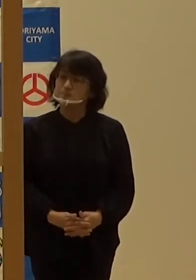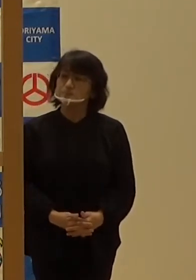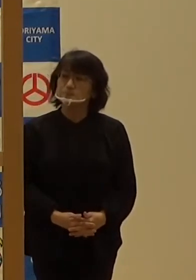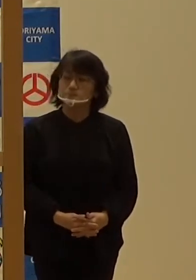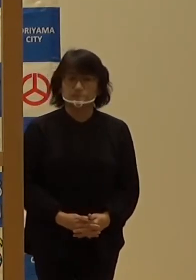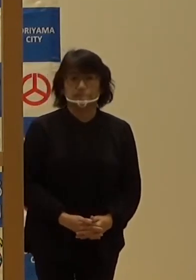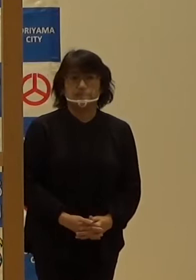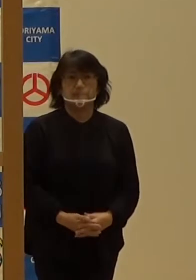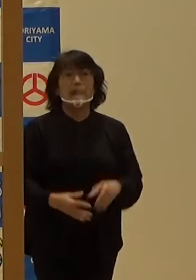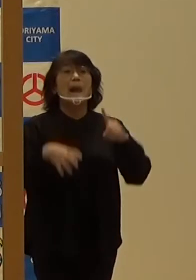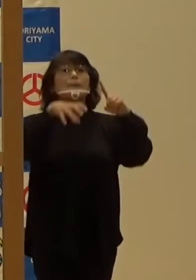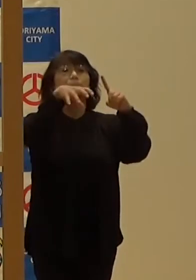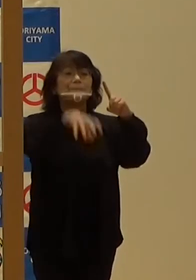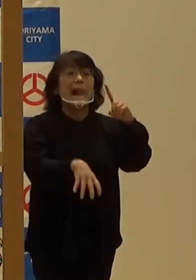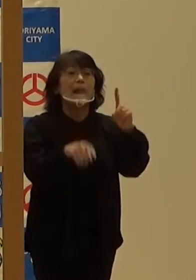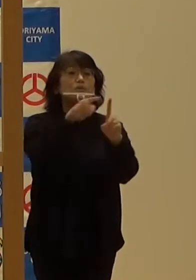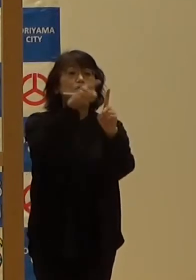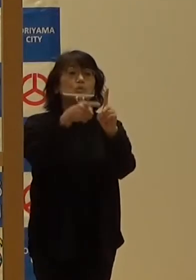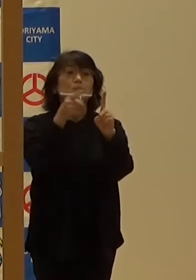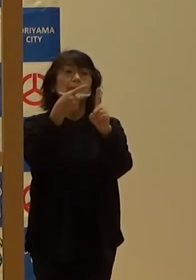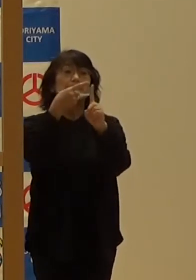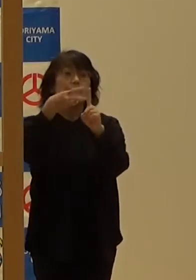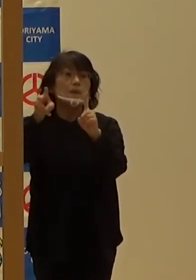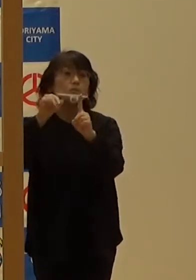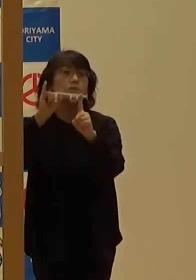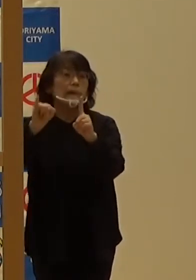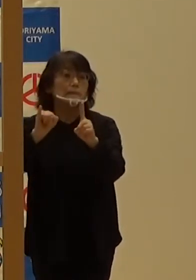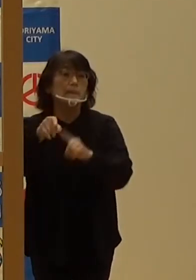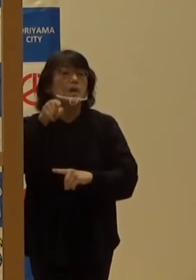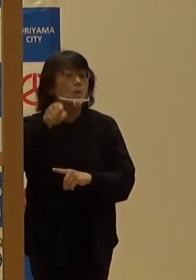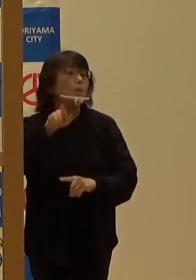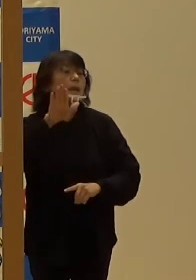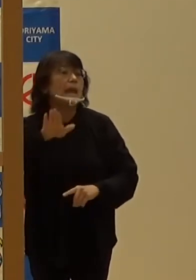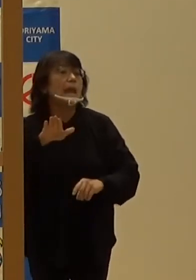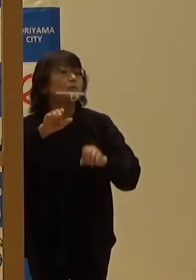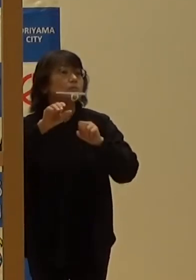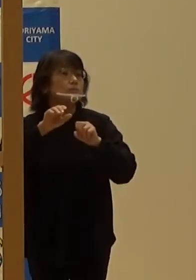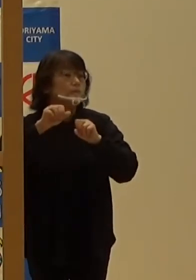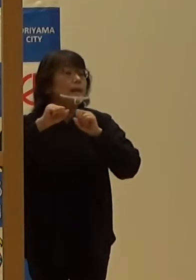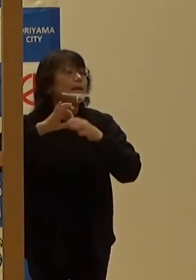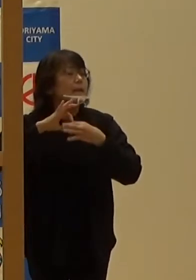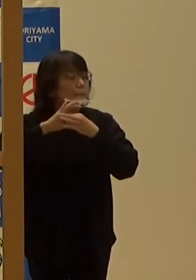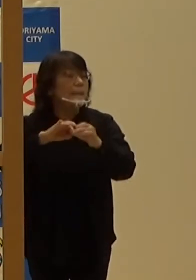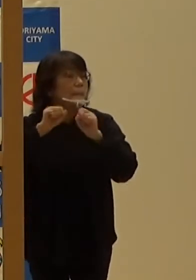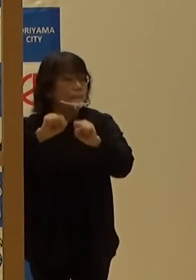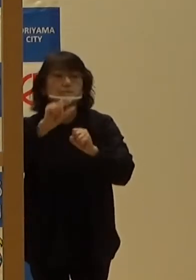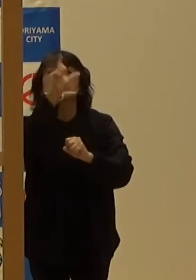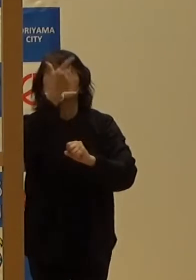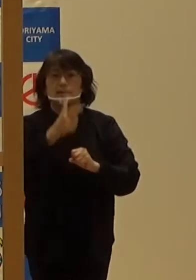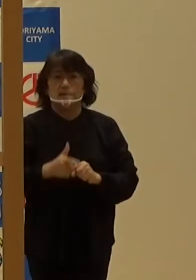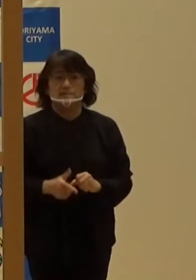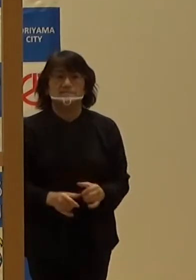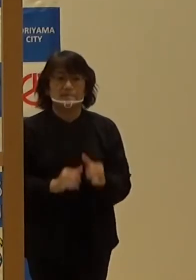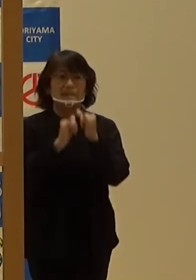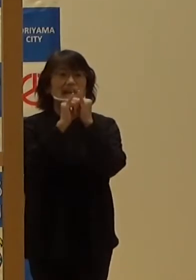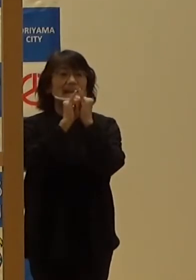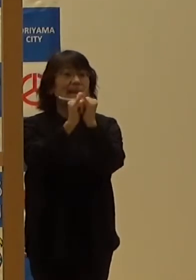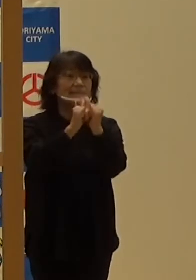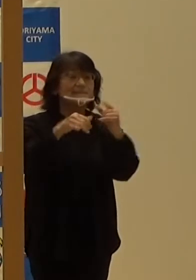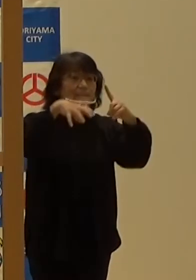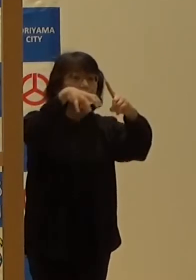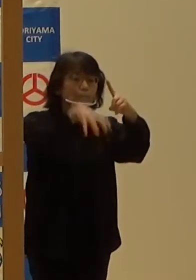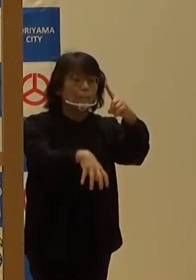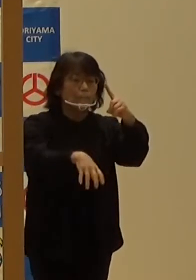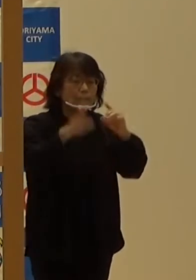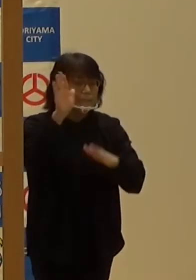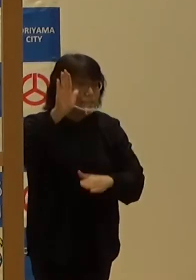パーク PFI 事業をですね、これがあるからやるってよりはですね、開成山公園のもっと